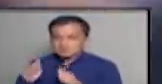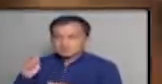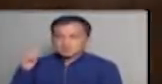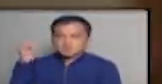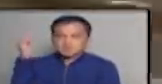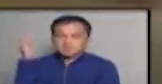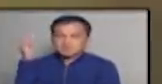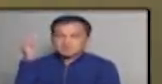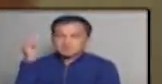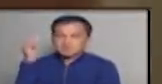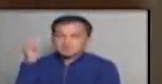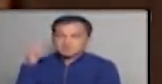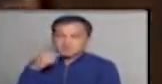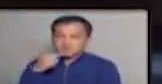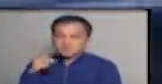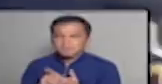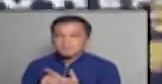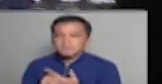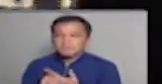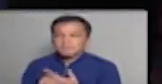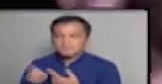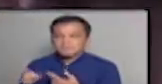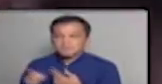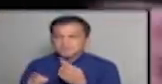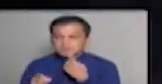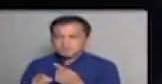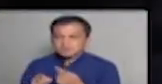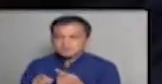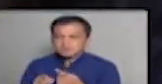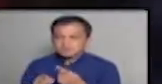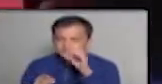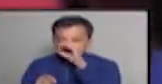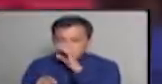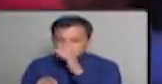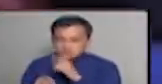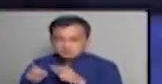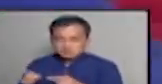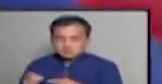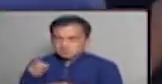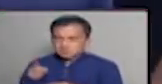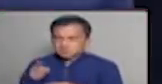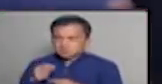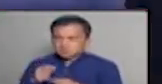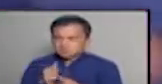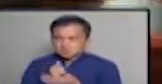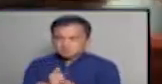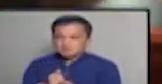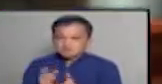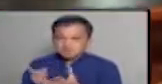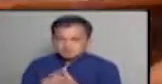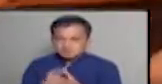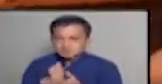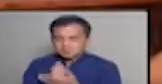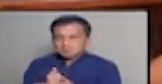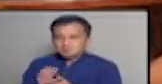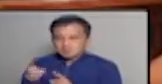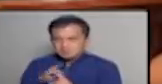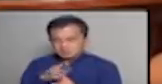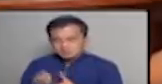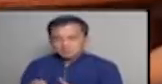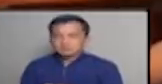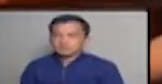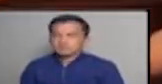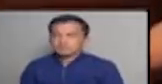tanghali ng ating ng iyong programa. Ikaw rin, nabanggit, hinahanap ka rin nila dito dahil ikaw nga yung unang tumulong dito sa biktima.